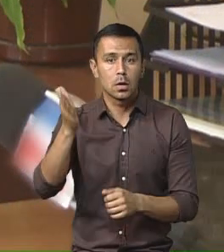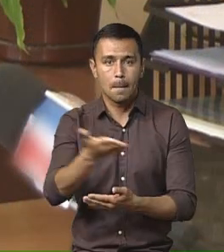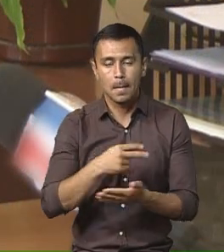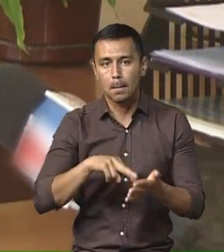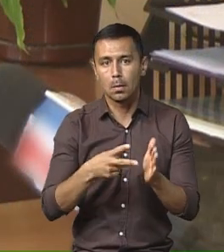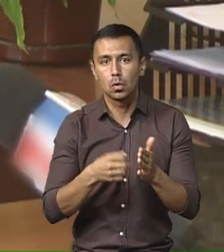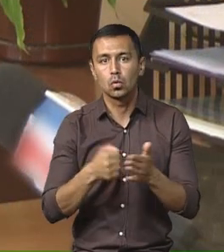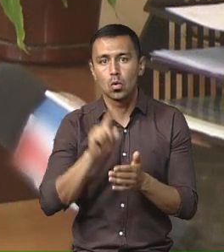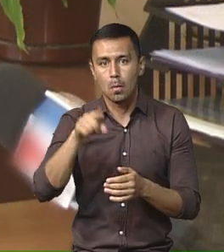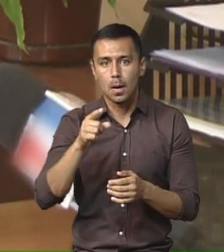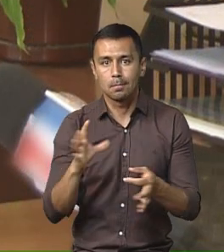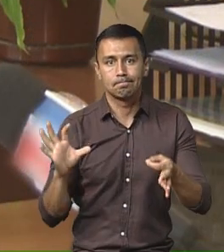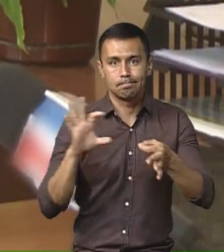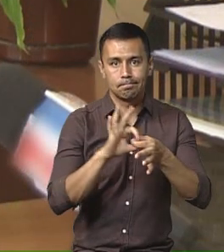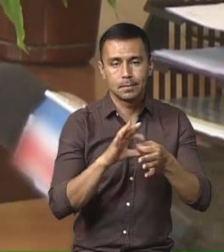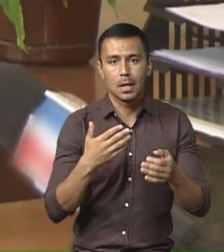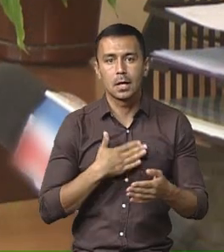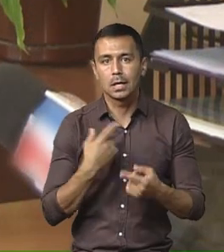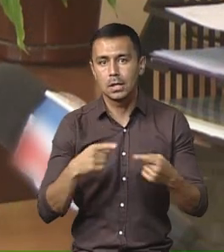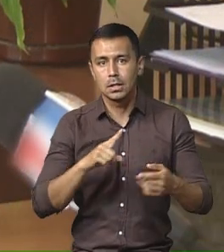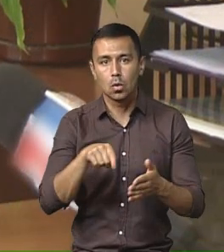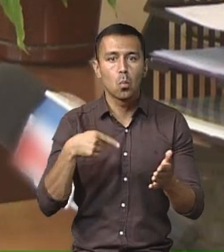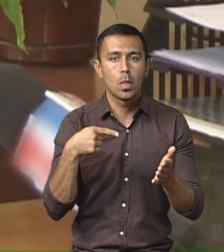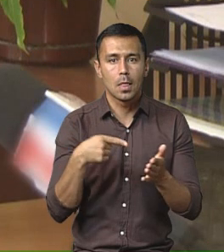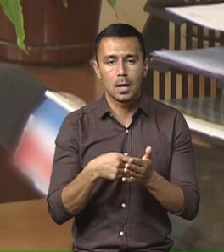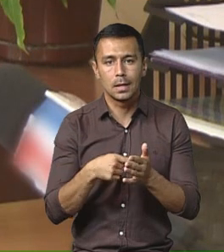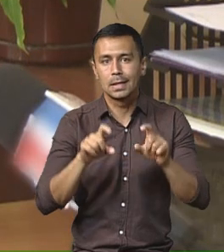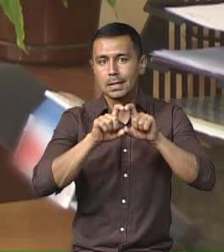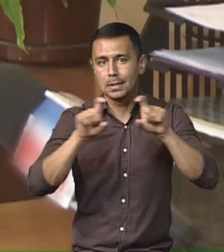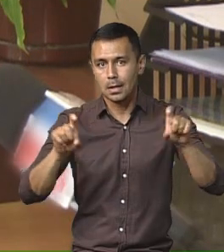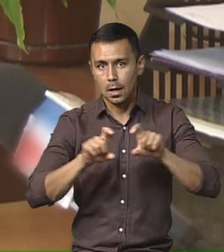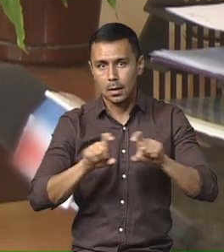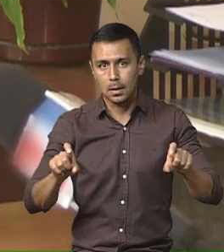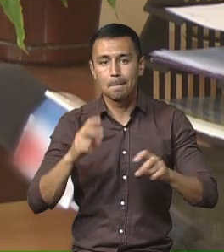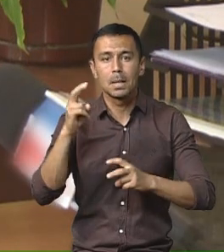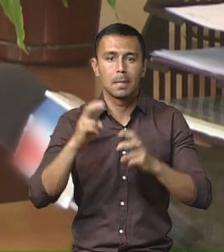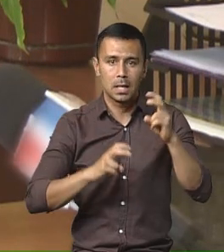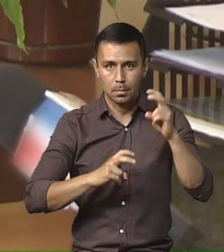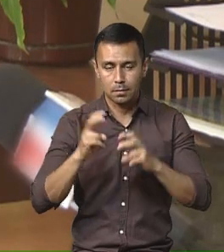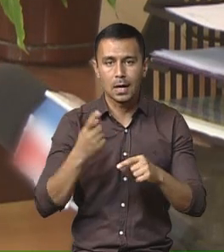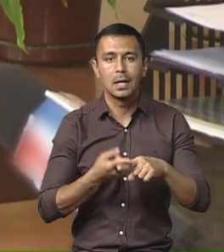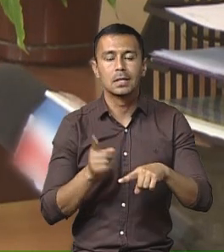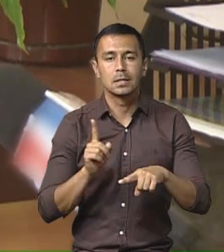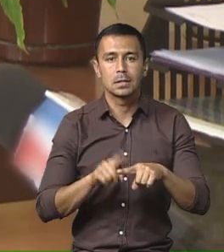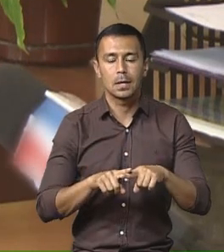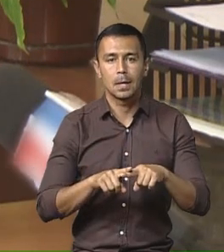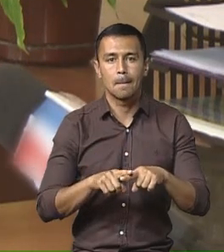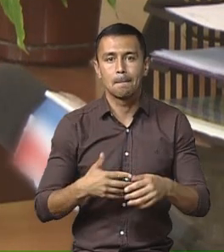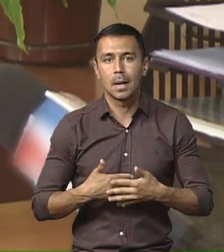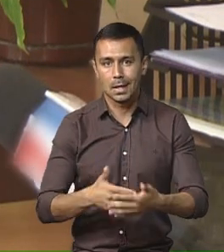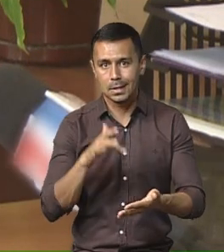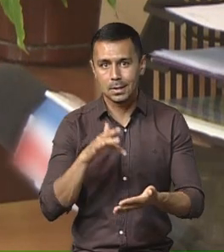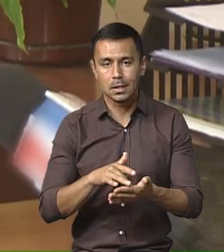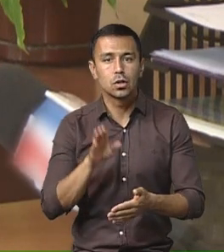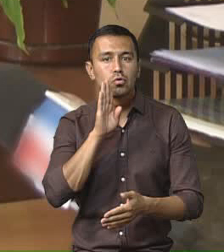до номера підключити наші інші комунальні заклади, комунальні підприємства. Це перинатальний центр,